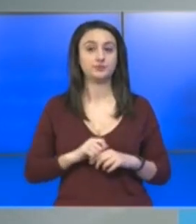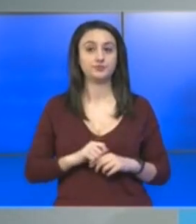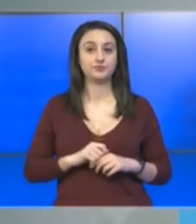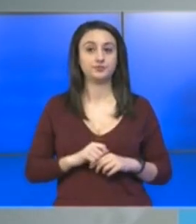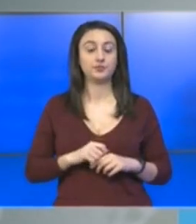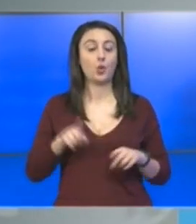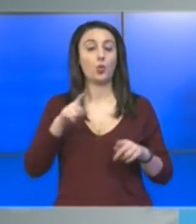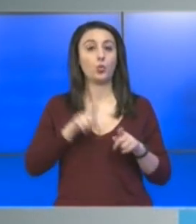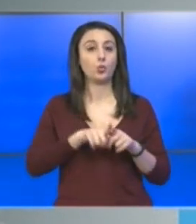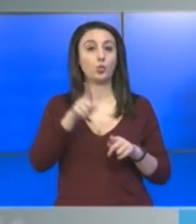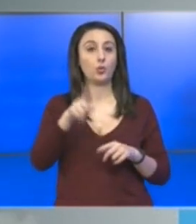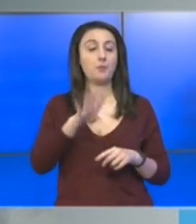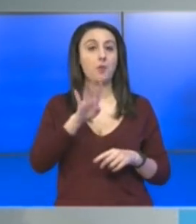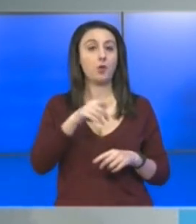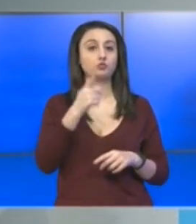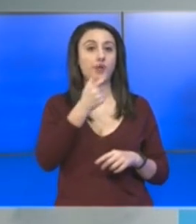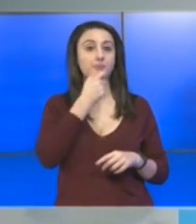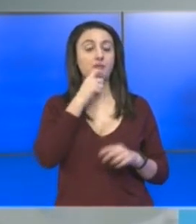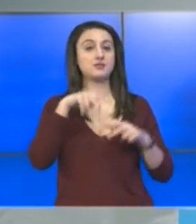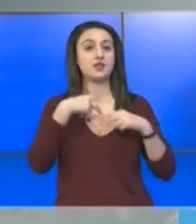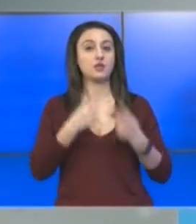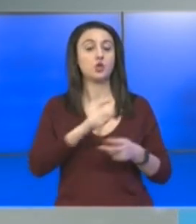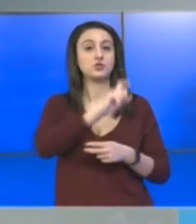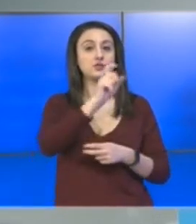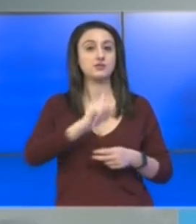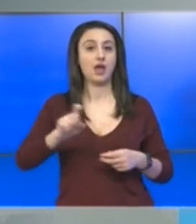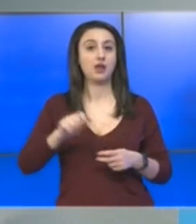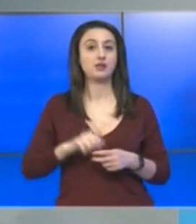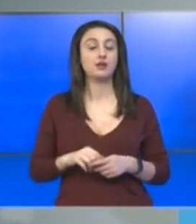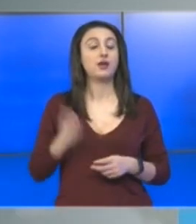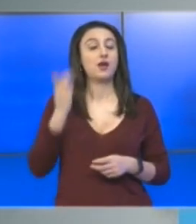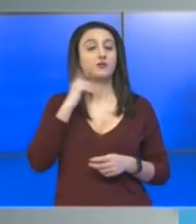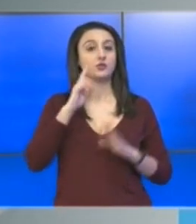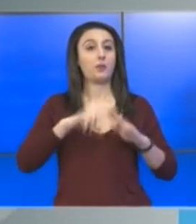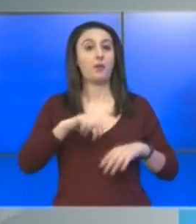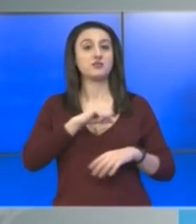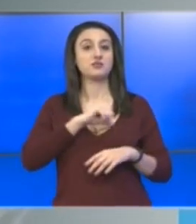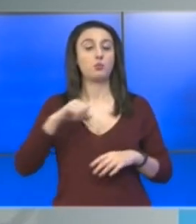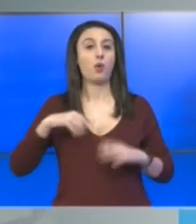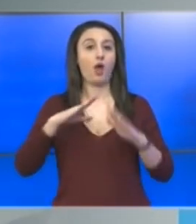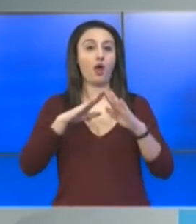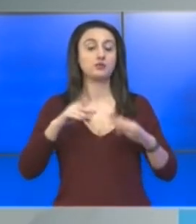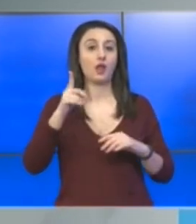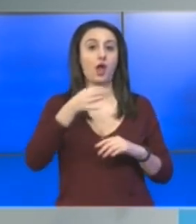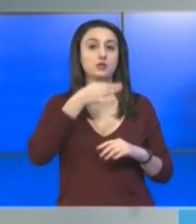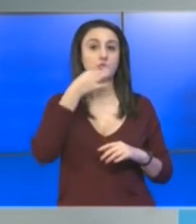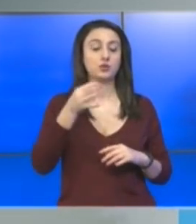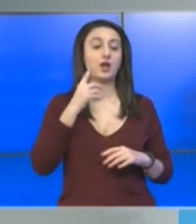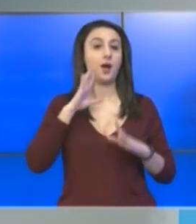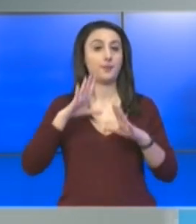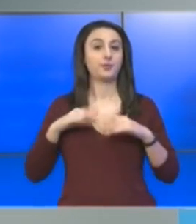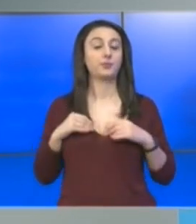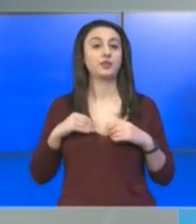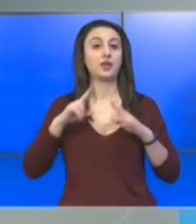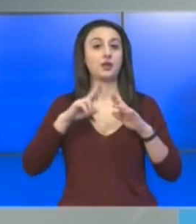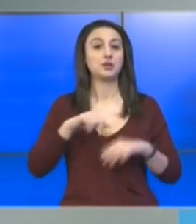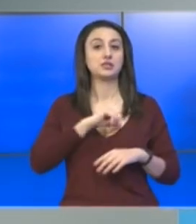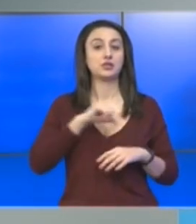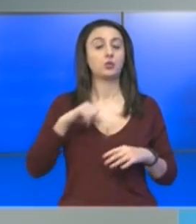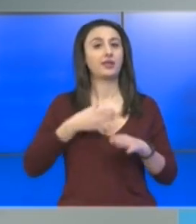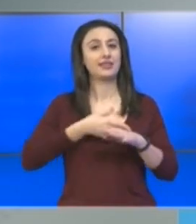unchiul acesta de 47 de ani, care revenise din Italia, a fost izolat la domiciliu. El spune că a primit izolarea